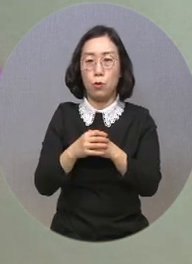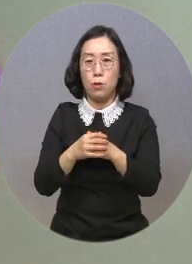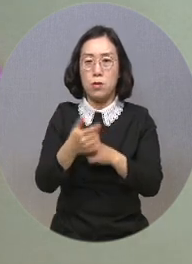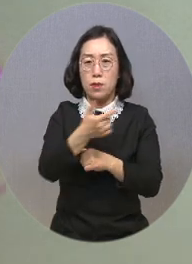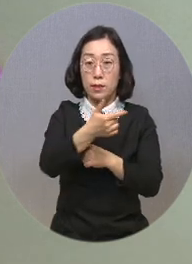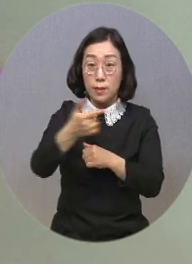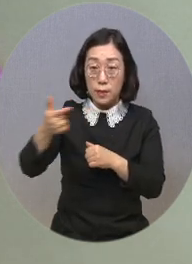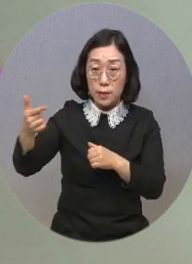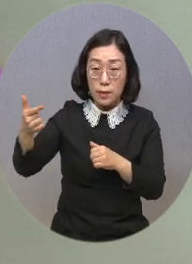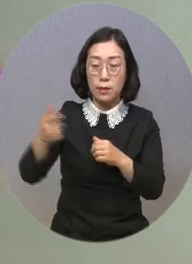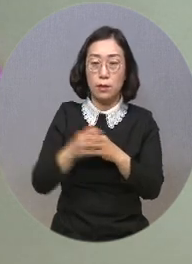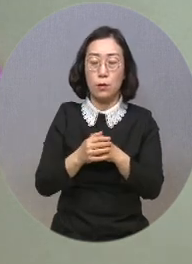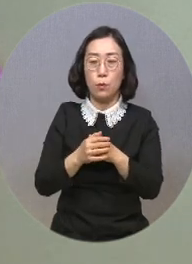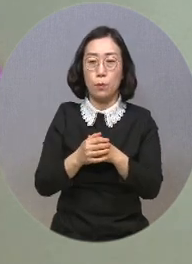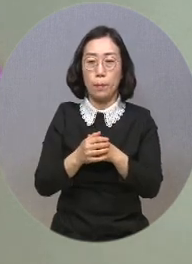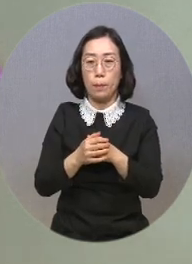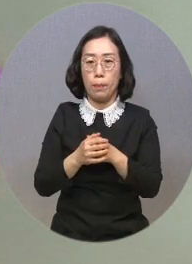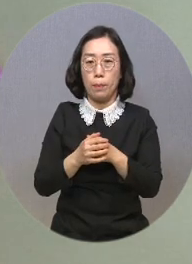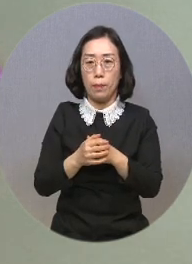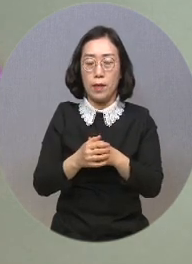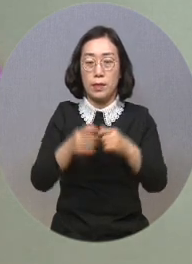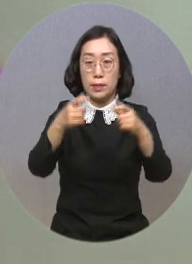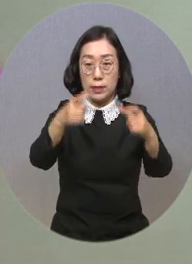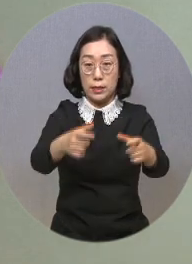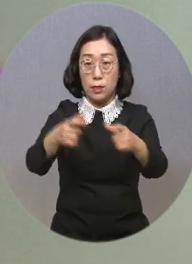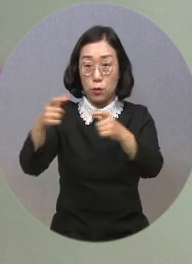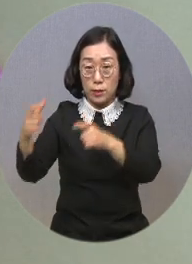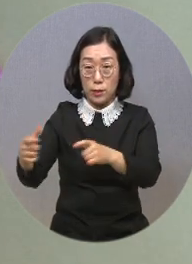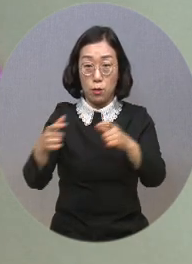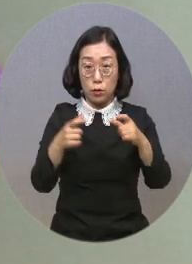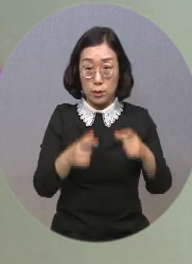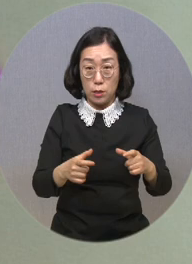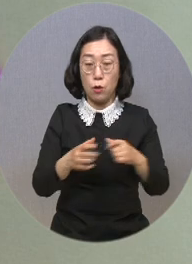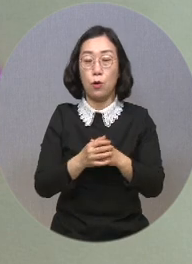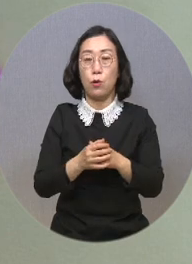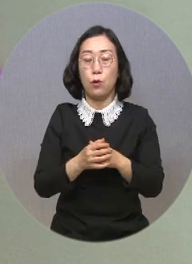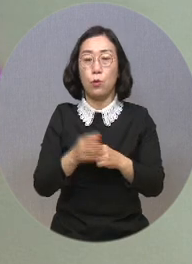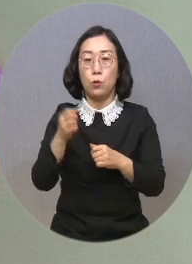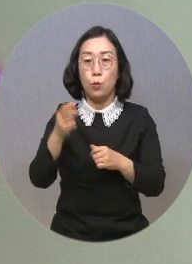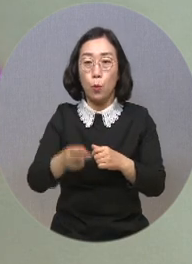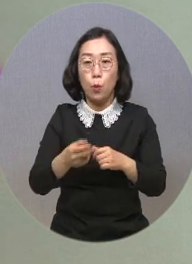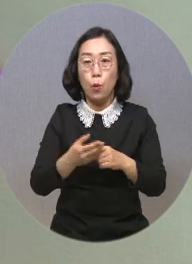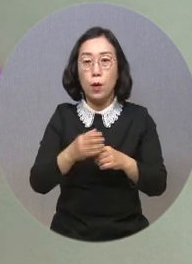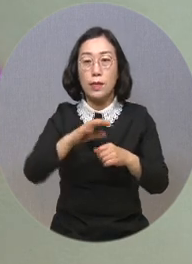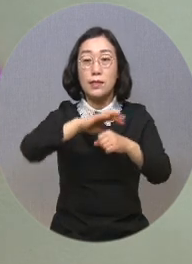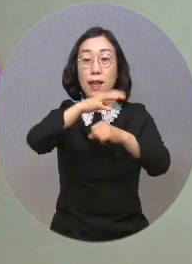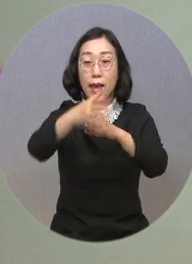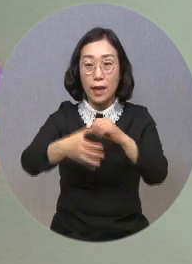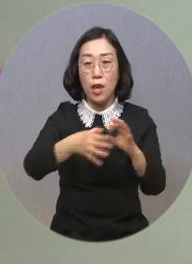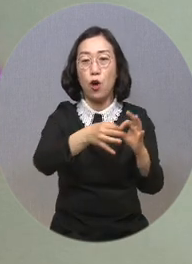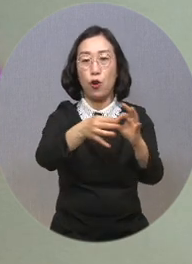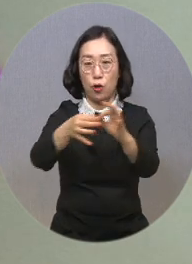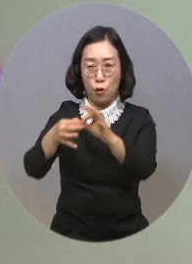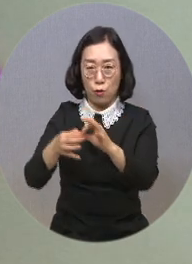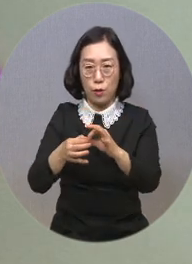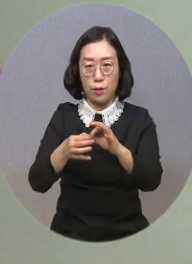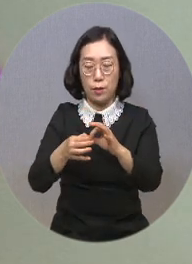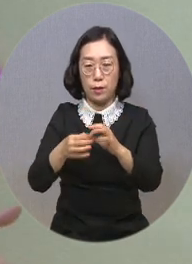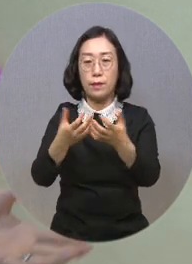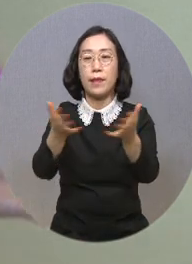큰 틀로 각 지역과 세계 각국에서 이루어지는 봉사단체입니다. 물론 프로복싱도